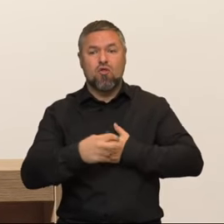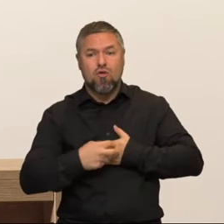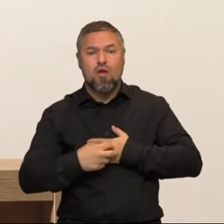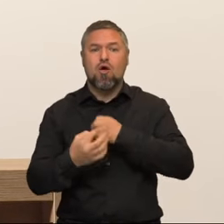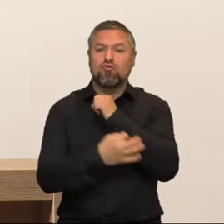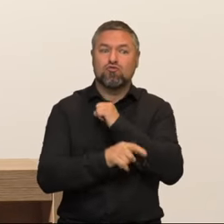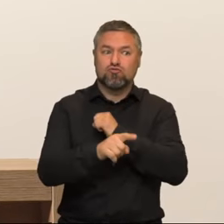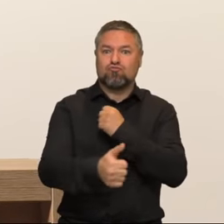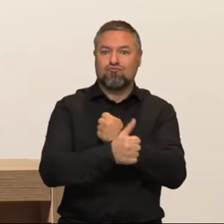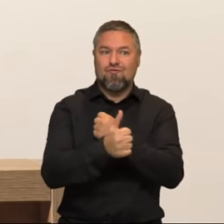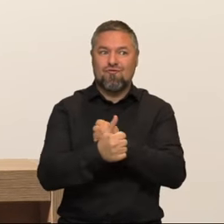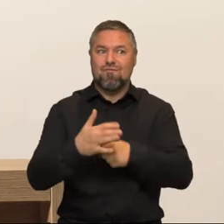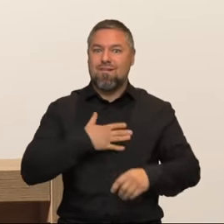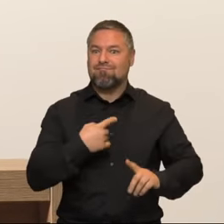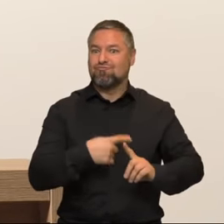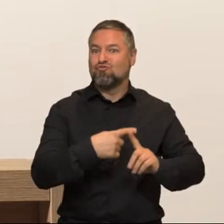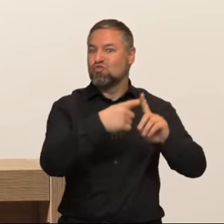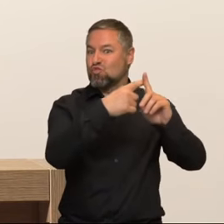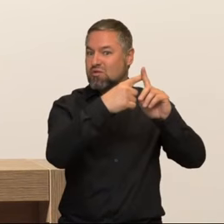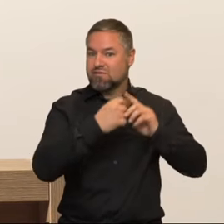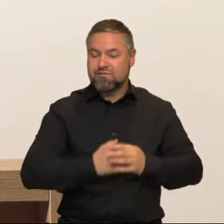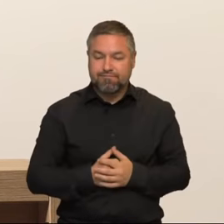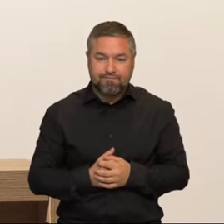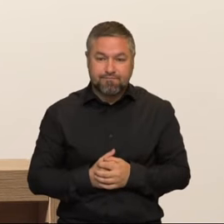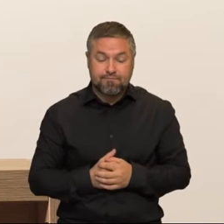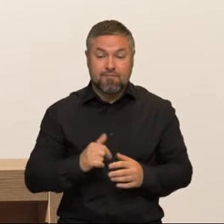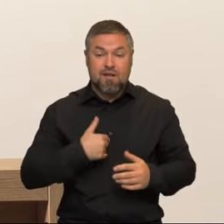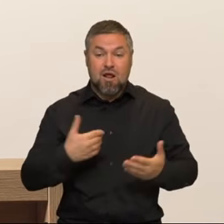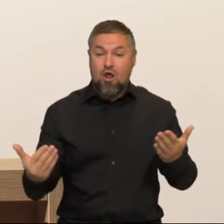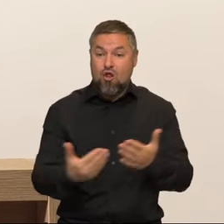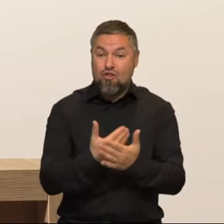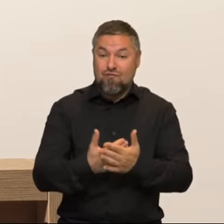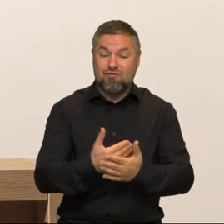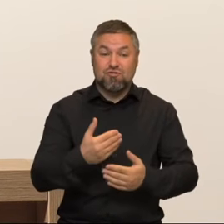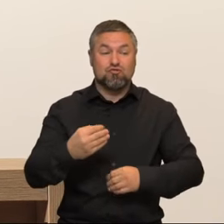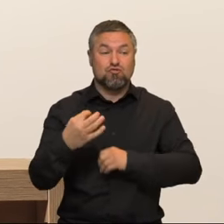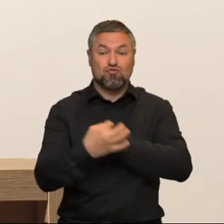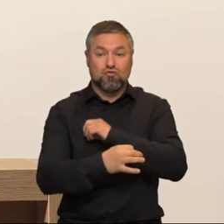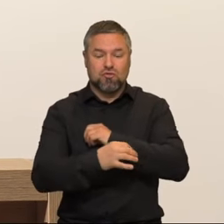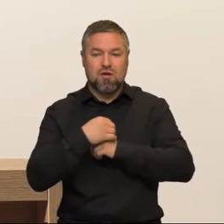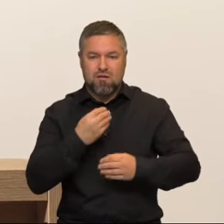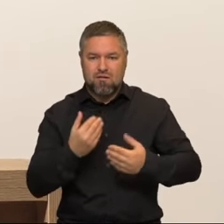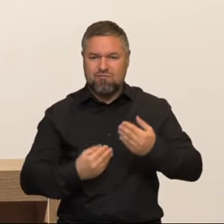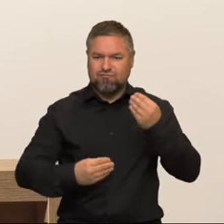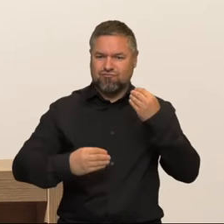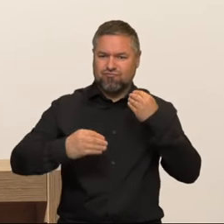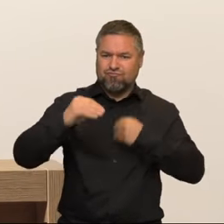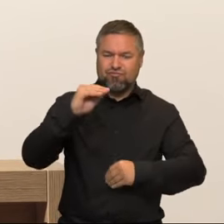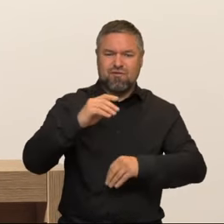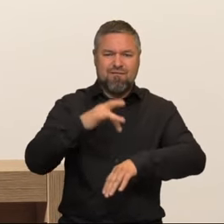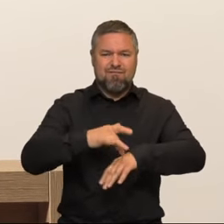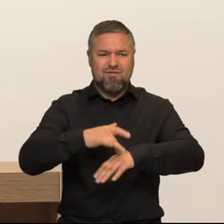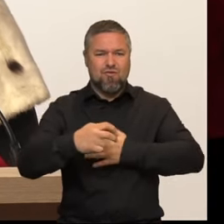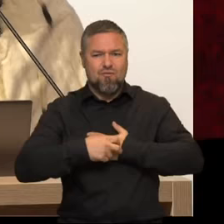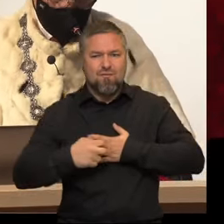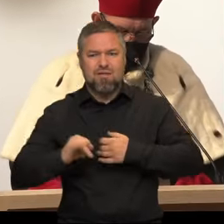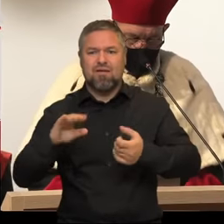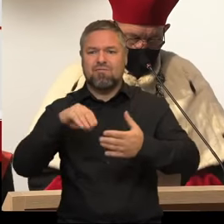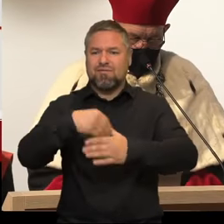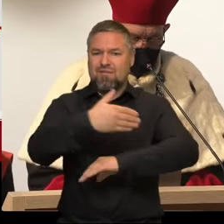którzy przyczynili się do tego sukcesu. Jako nowoczesna uczelnia stawiamy na wzrost aplikacyjności wyników badań w kraju i za